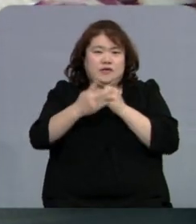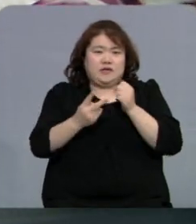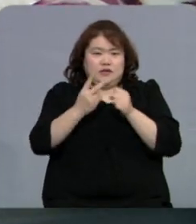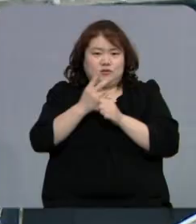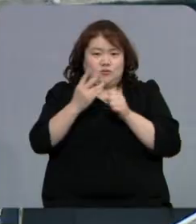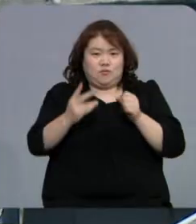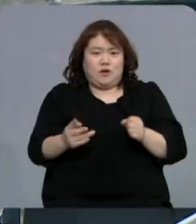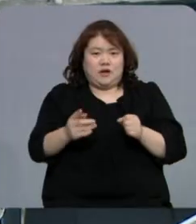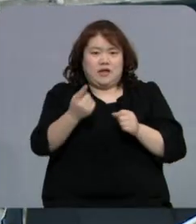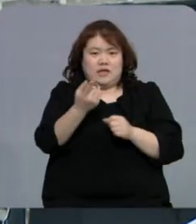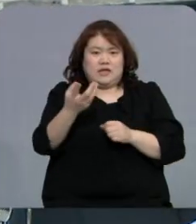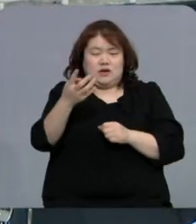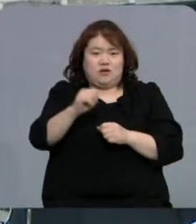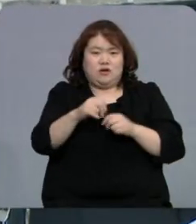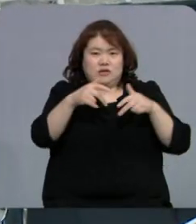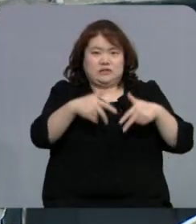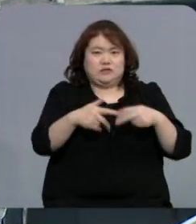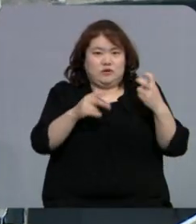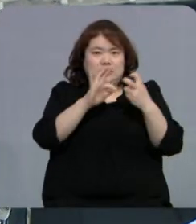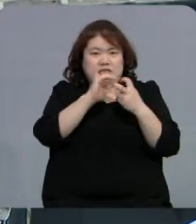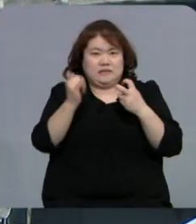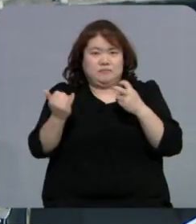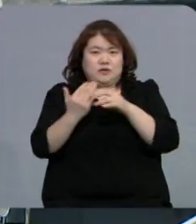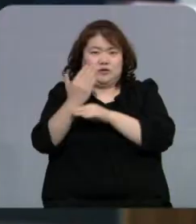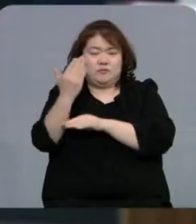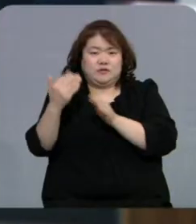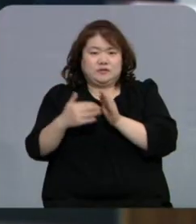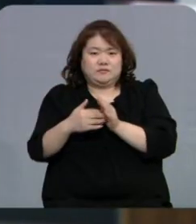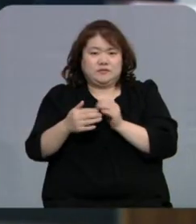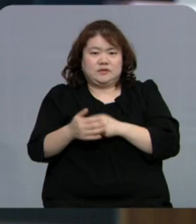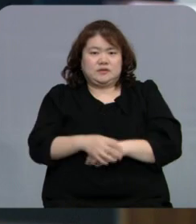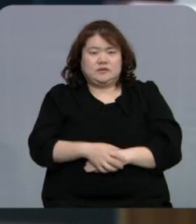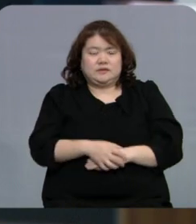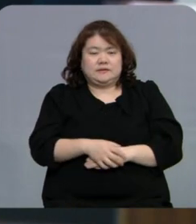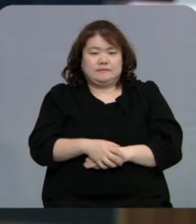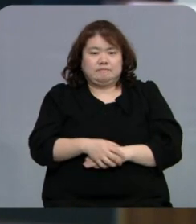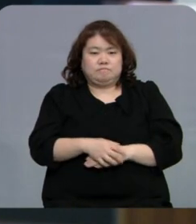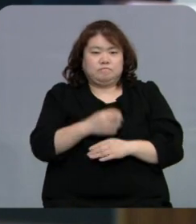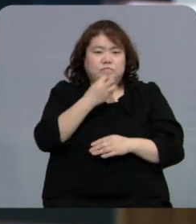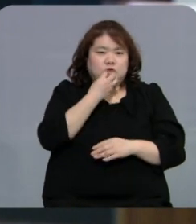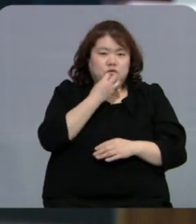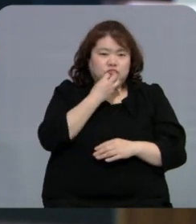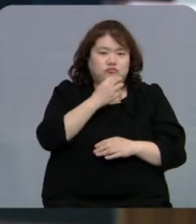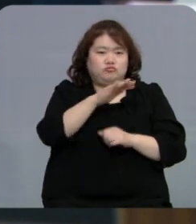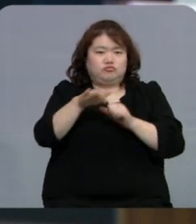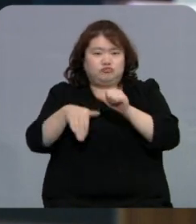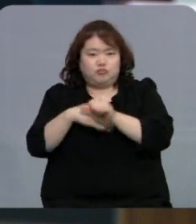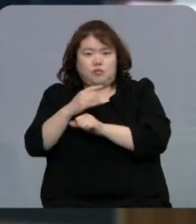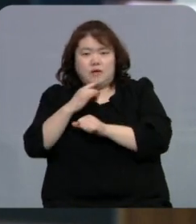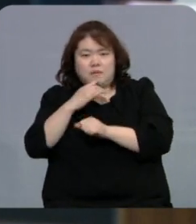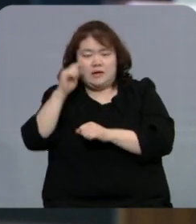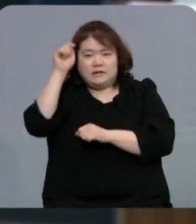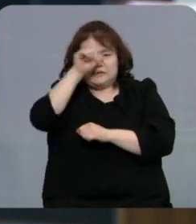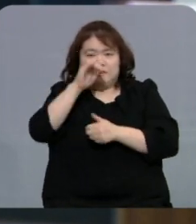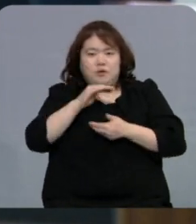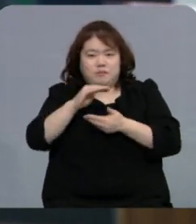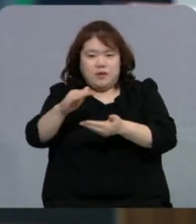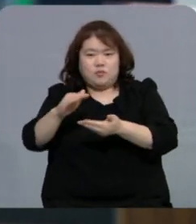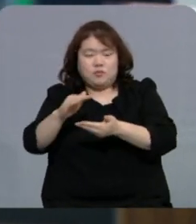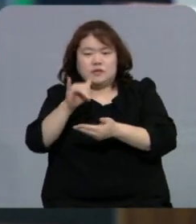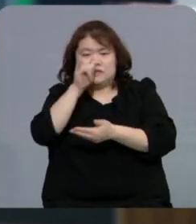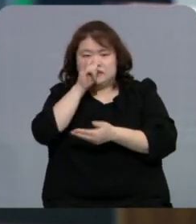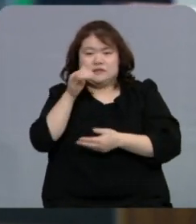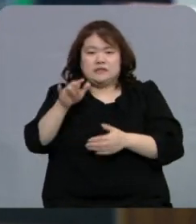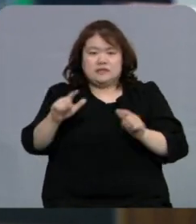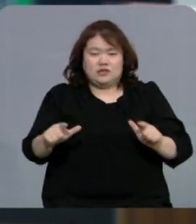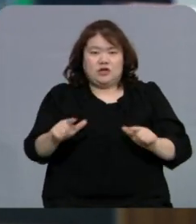매출 10억 원, 직원 20명을 넘어섰습니다. 서울이나 수도권에만 이제 이 새벽 정기 배송 시스템이 존재했었는데